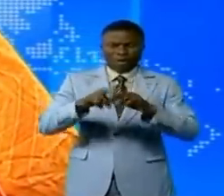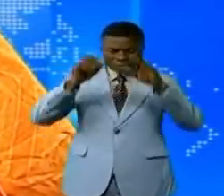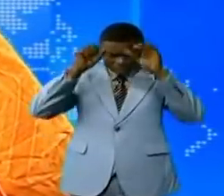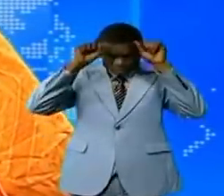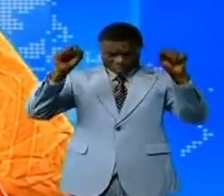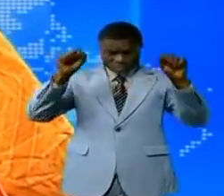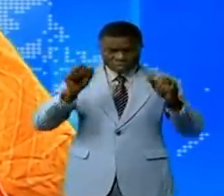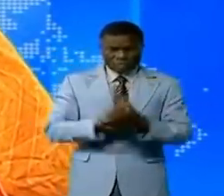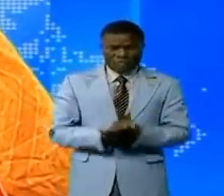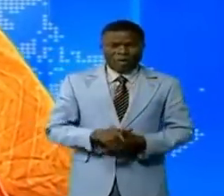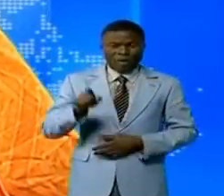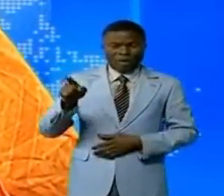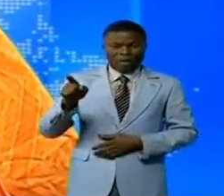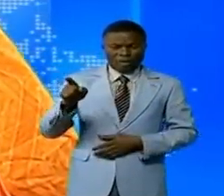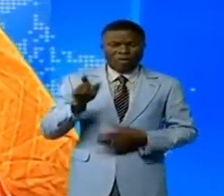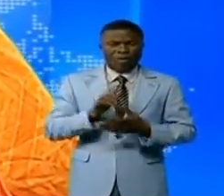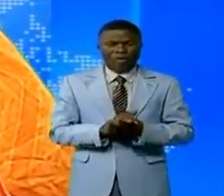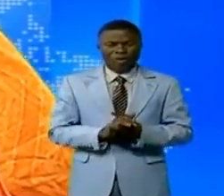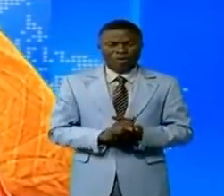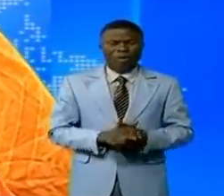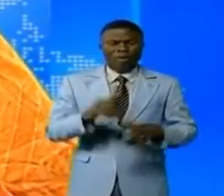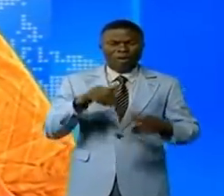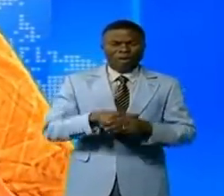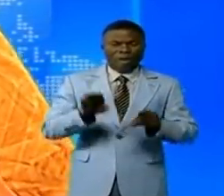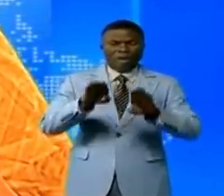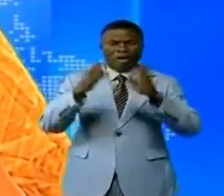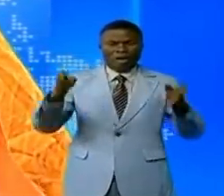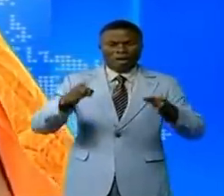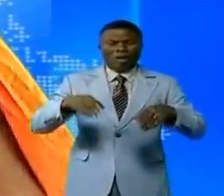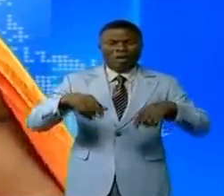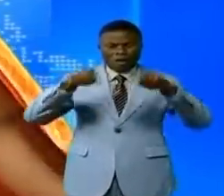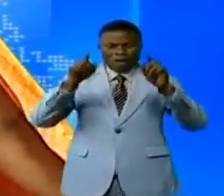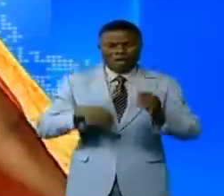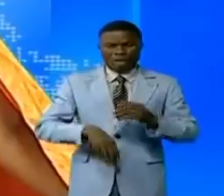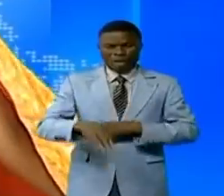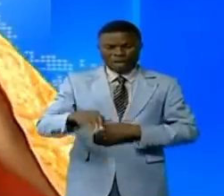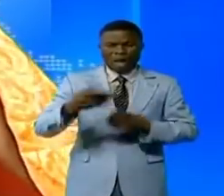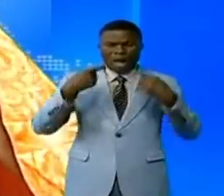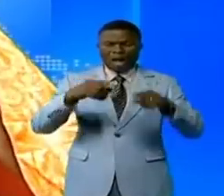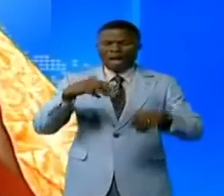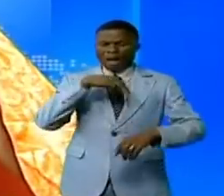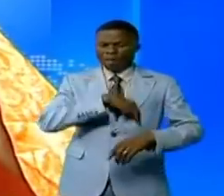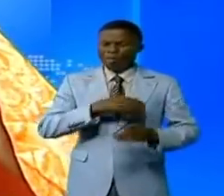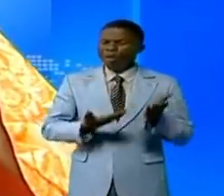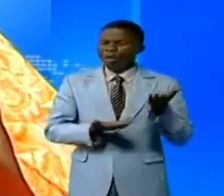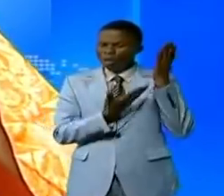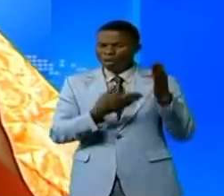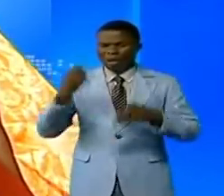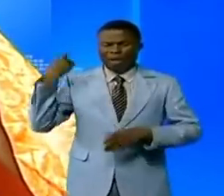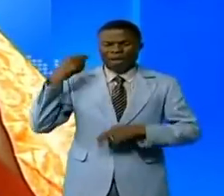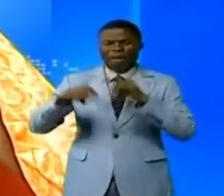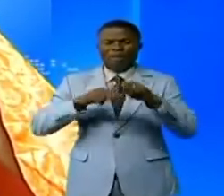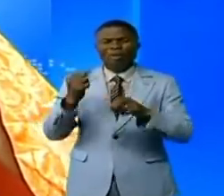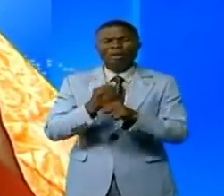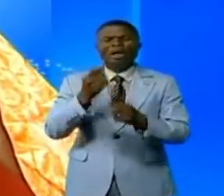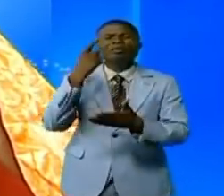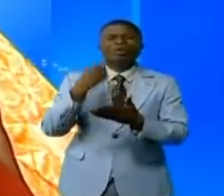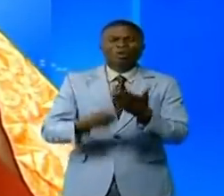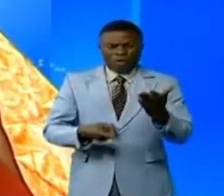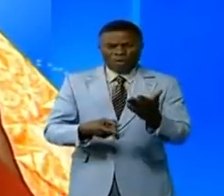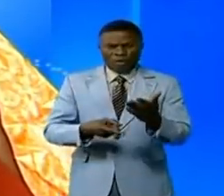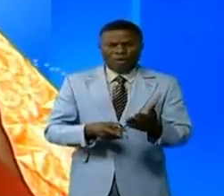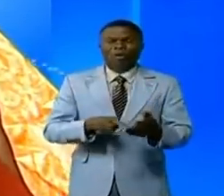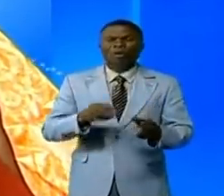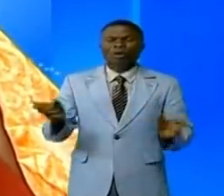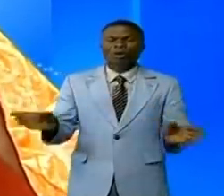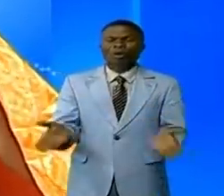président Christophe Mboso Kodiampanga a, au cours de l'ouverture de cette session, rappelé la mission essentielle d'un député national, celle de